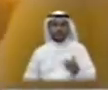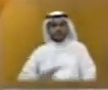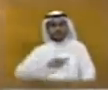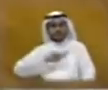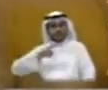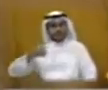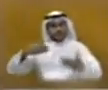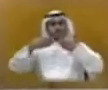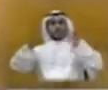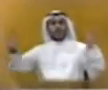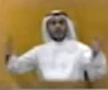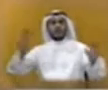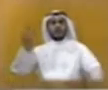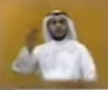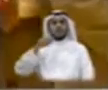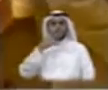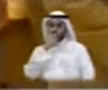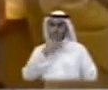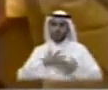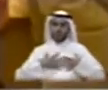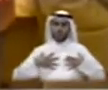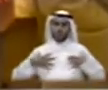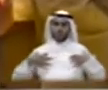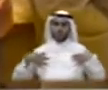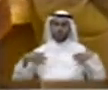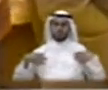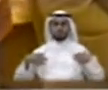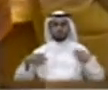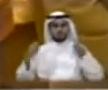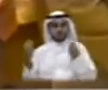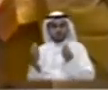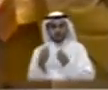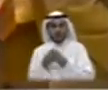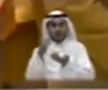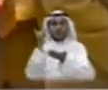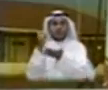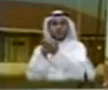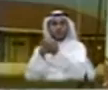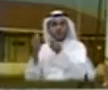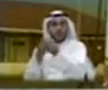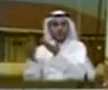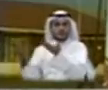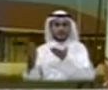الحقيقة هي صالة كبيرة واستقبلونا استقبال رائع، وكان في عندنا المحافظ